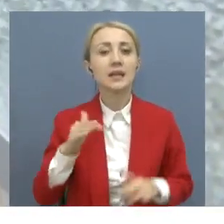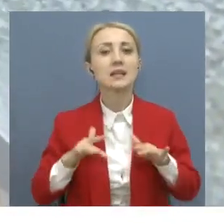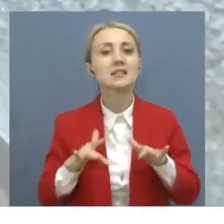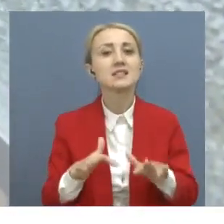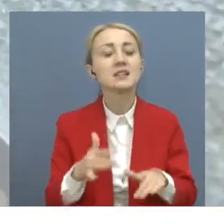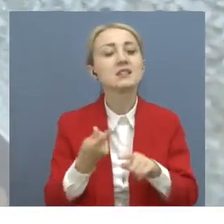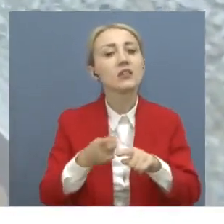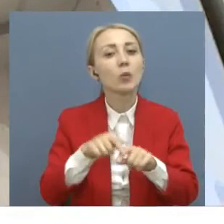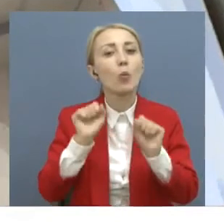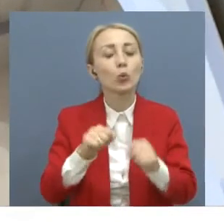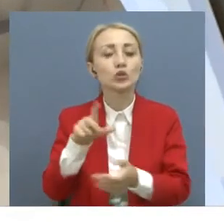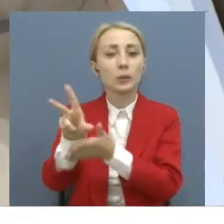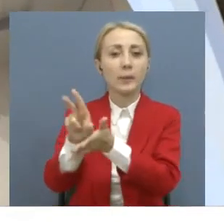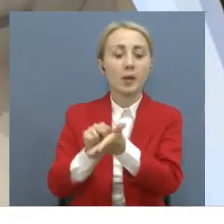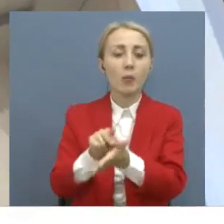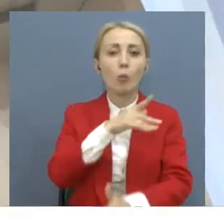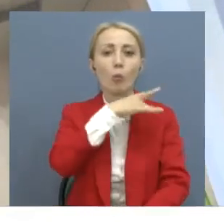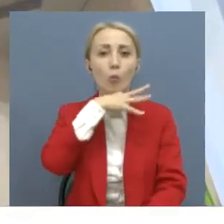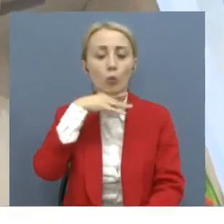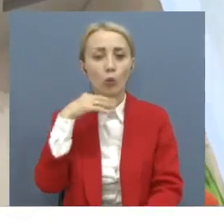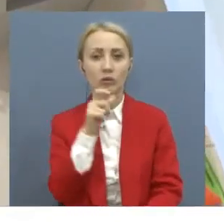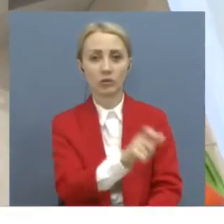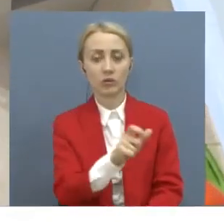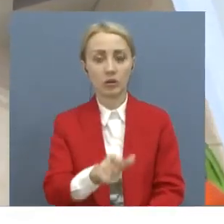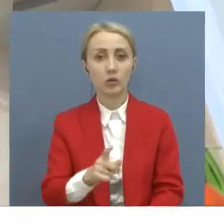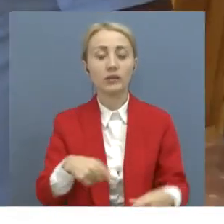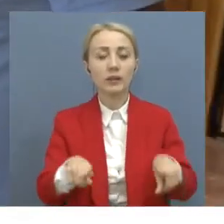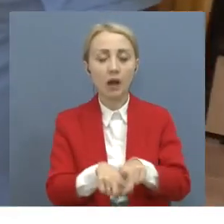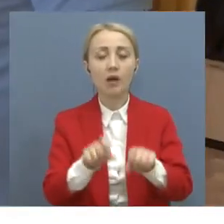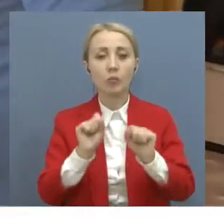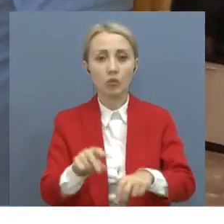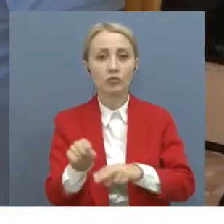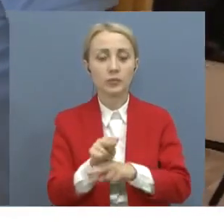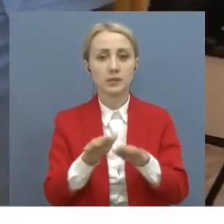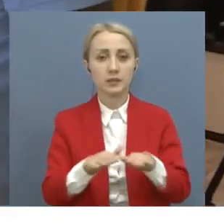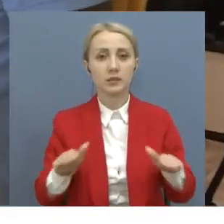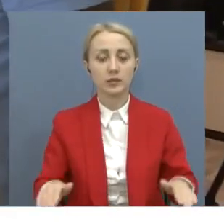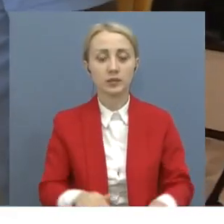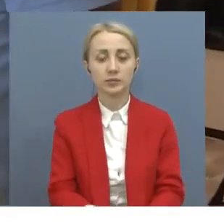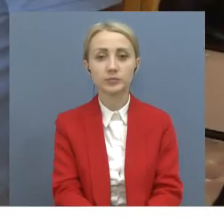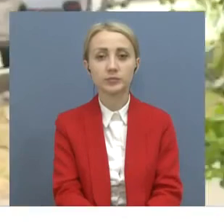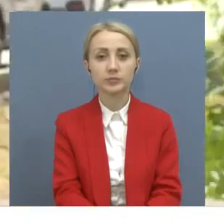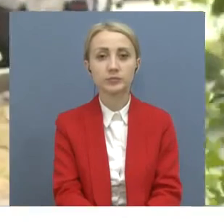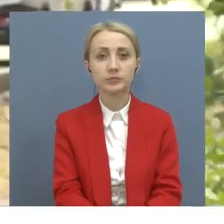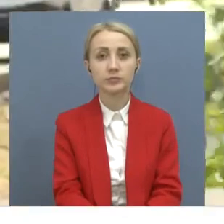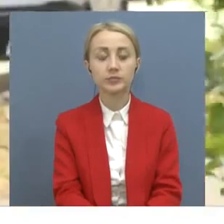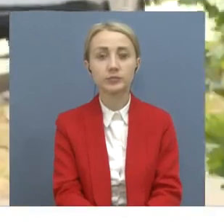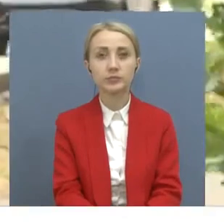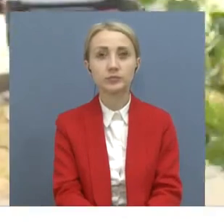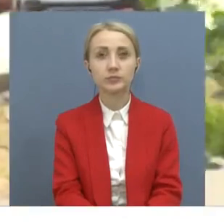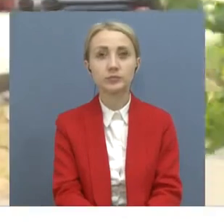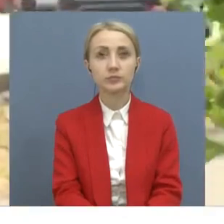кей отағасына үлгі. Отбасының басты тіреге саналатын әкенің рөлін арттыру үшін бүгінде біраз жұмыстар атқарылуда. Осы